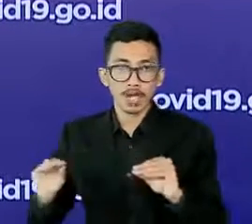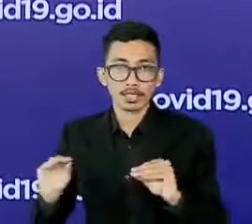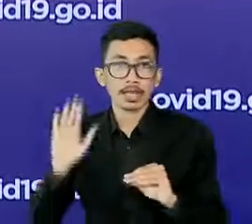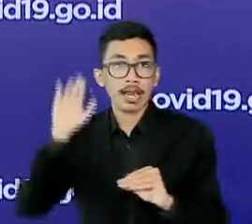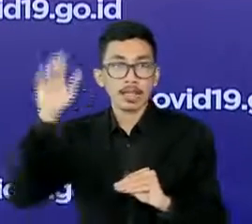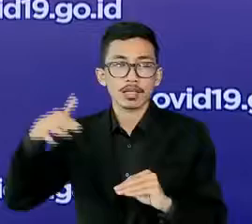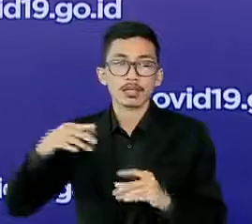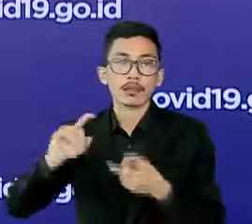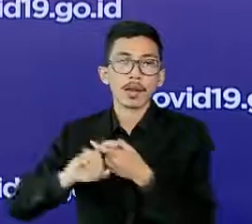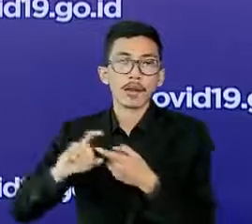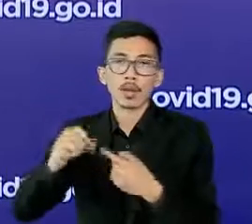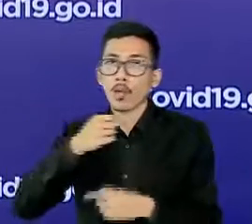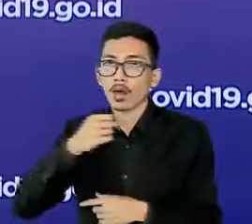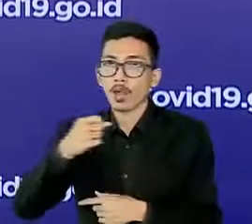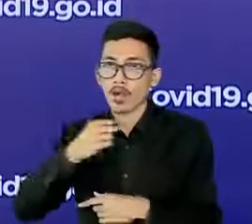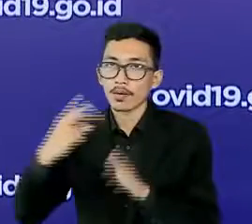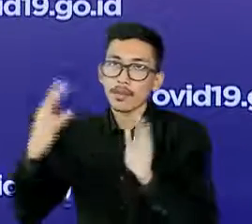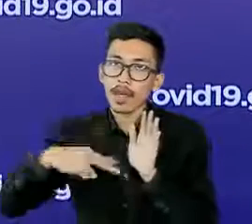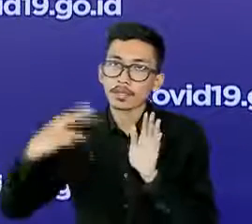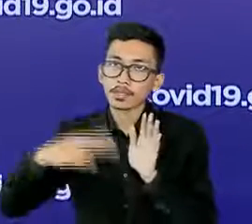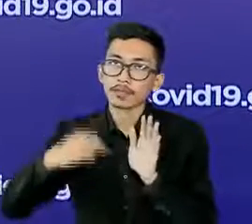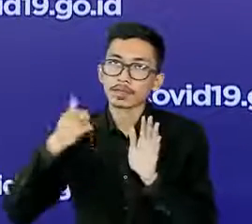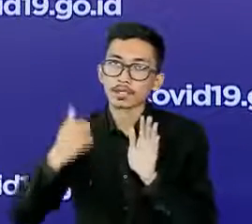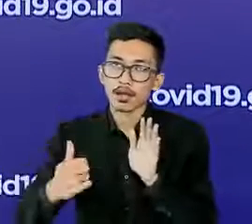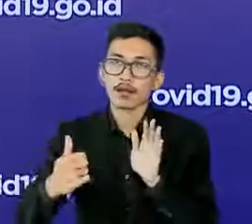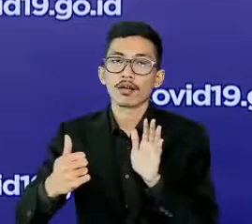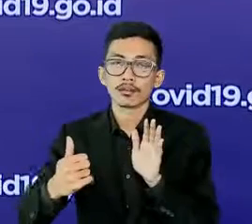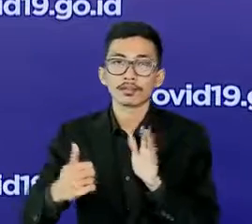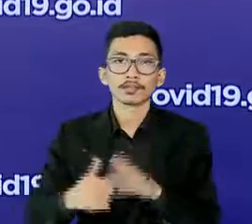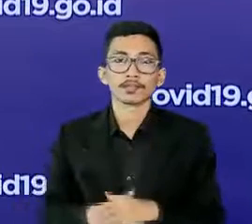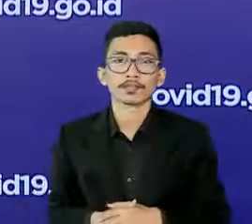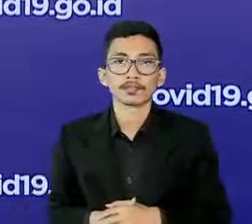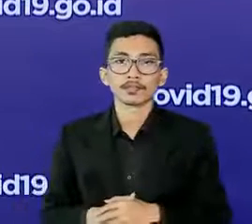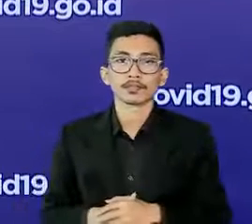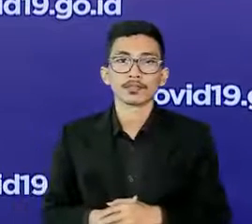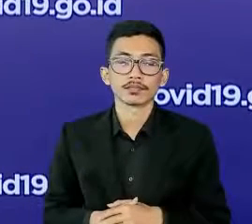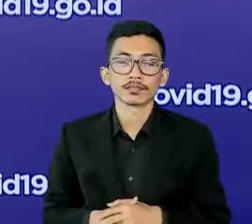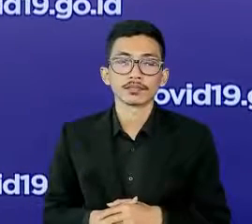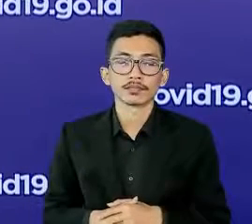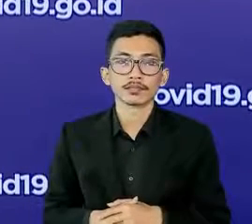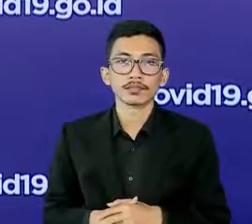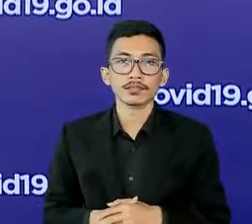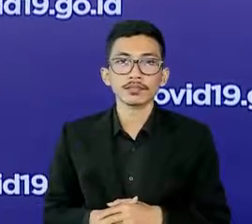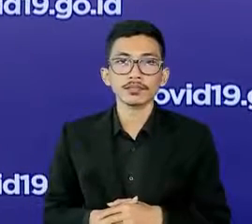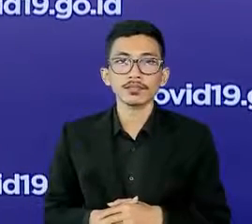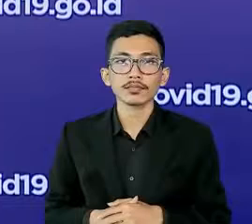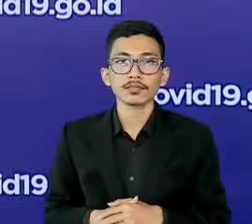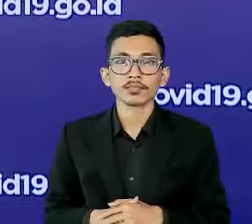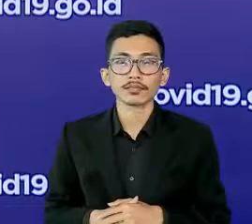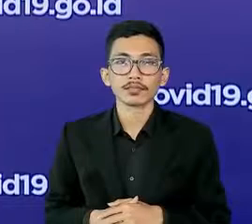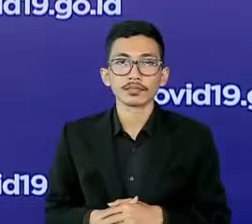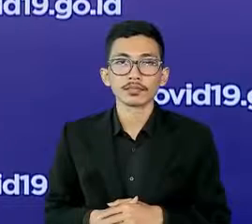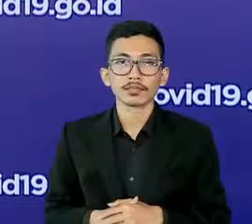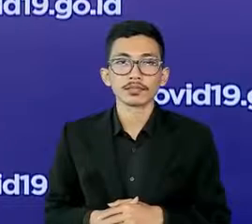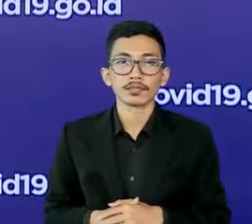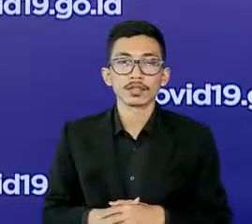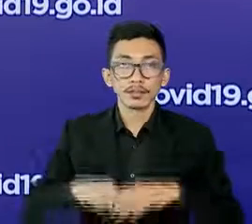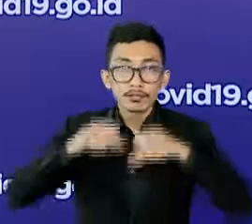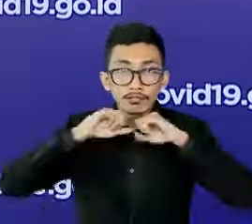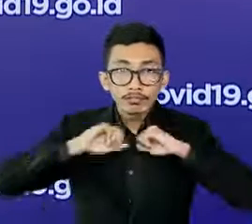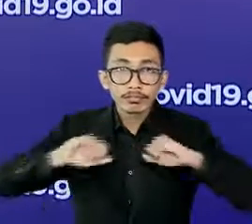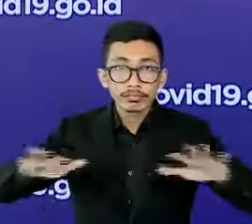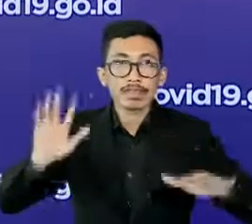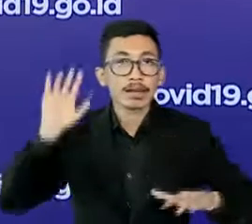teman-teman wartawan untuk bisa dipakaikan ke masyarakat kemudian penyebarannya Nanti juga ada